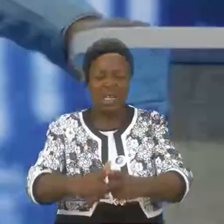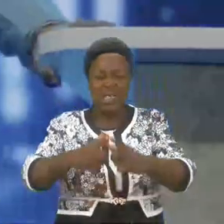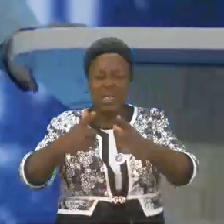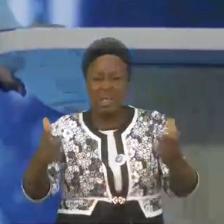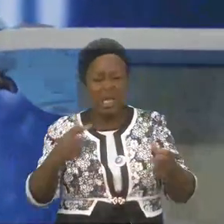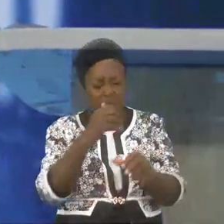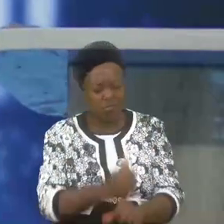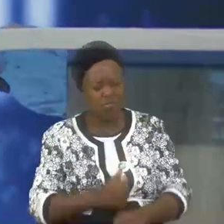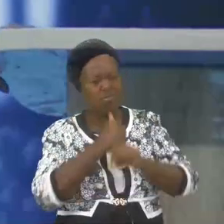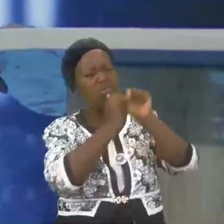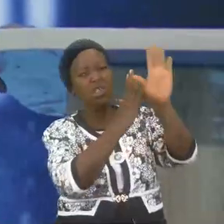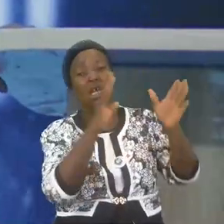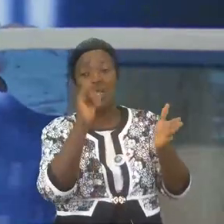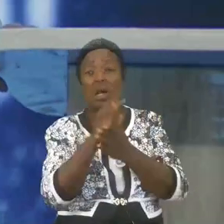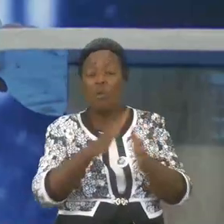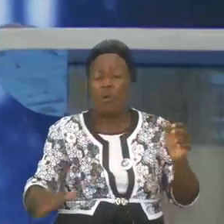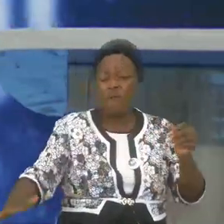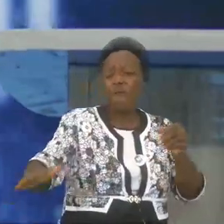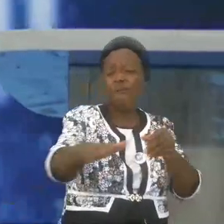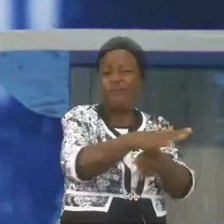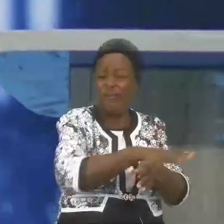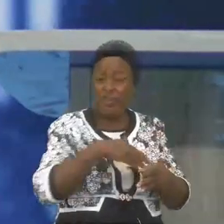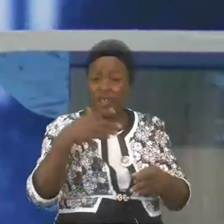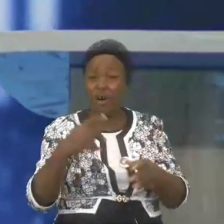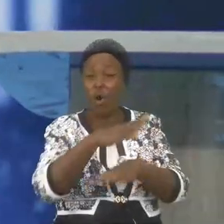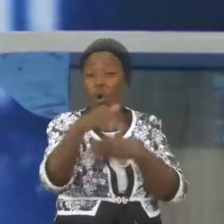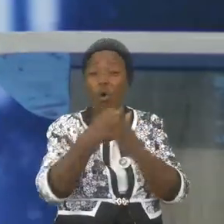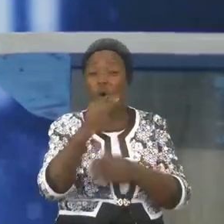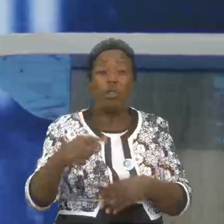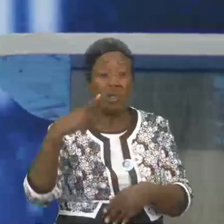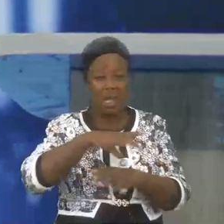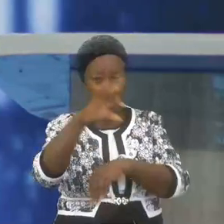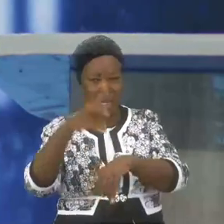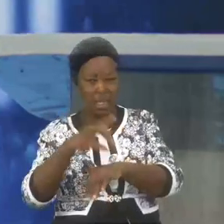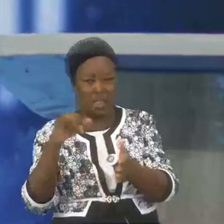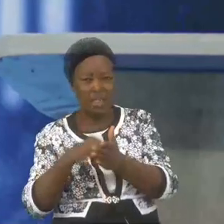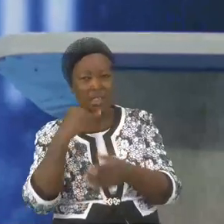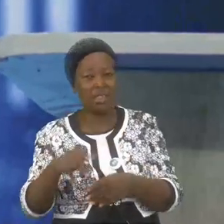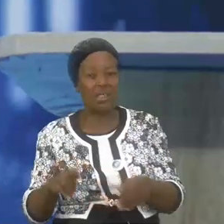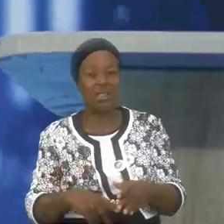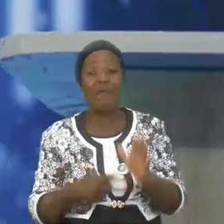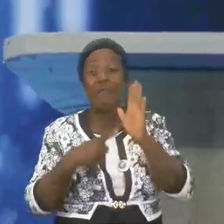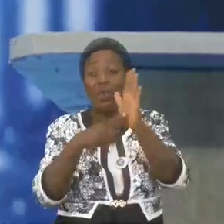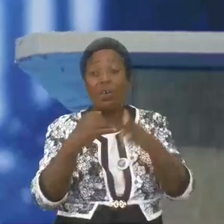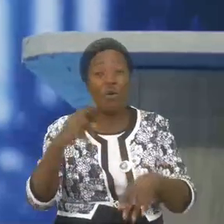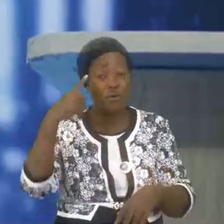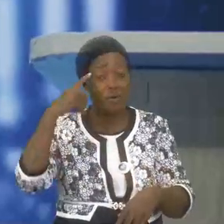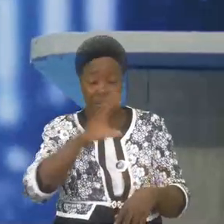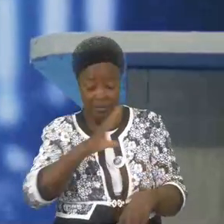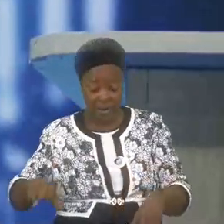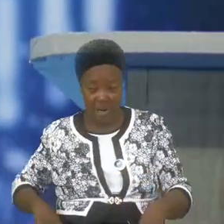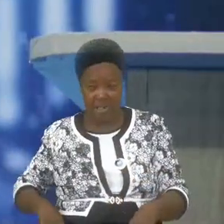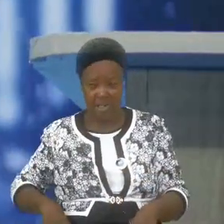montagne qui va remplir toute la terre. Et la vision de Christ, que